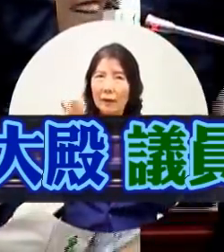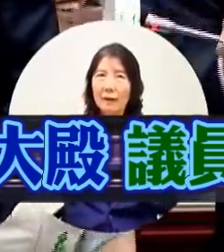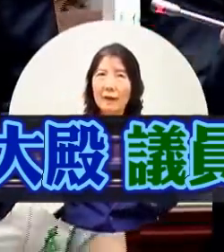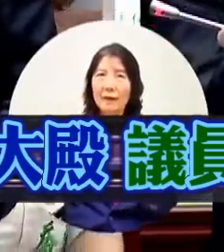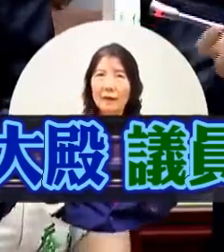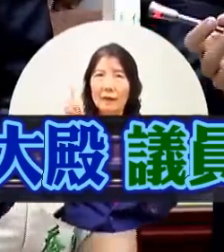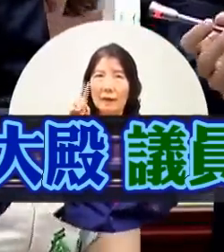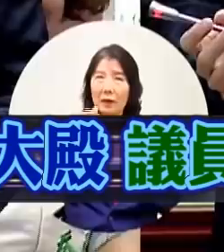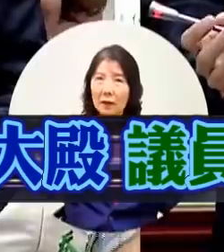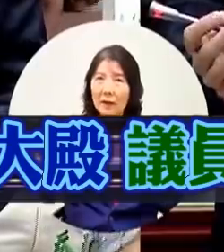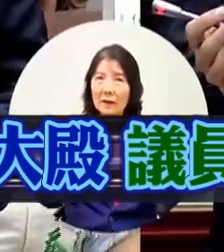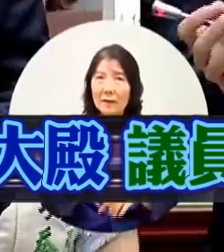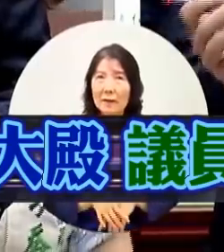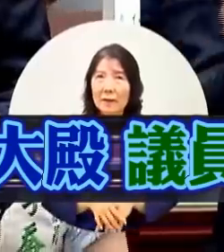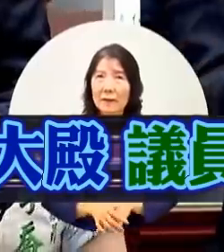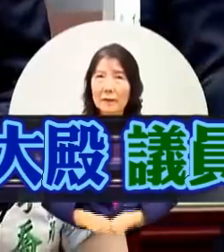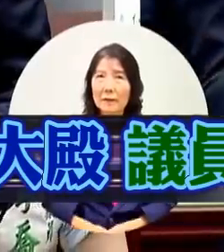区？